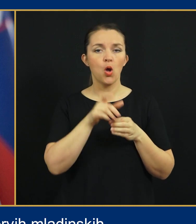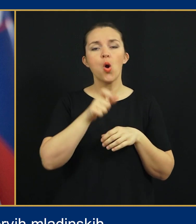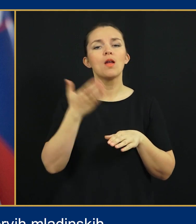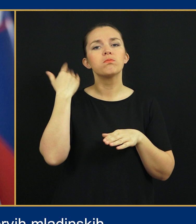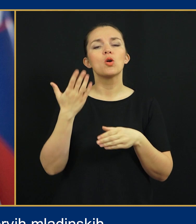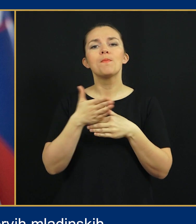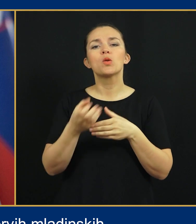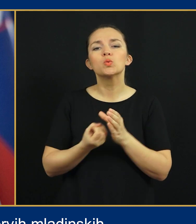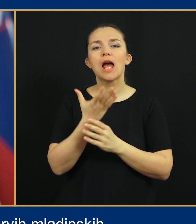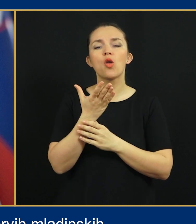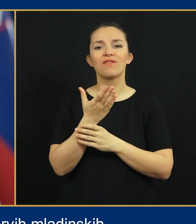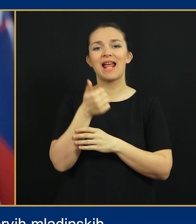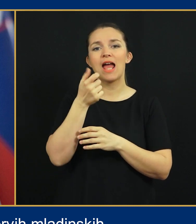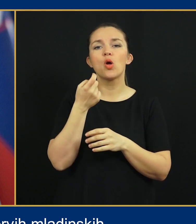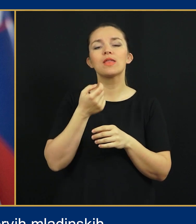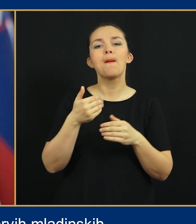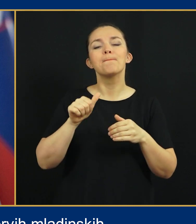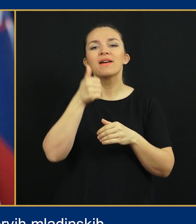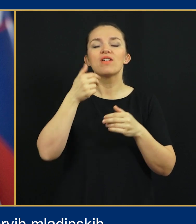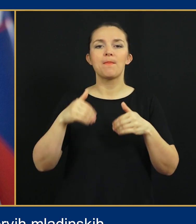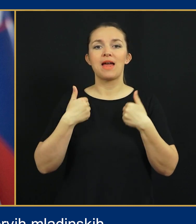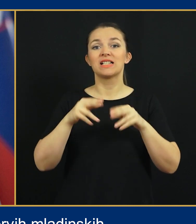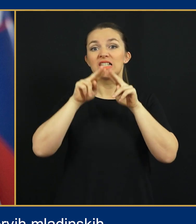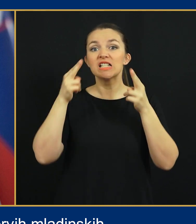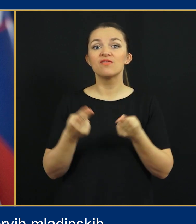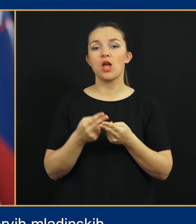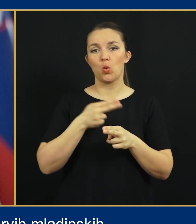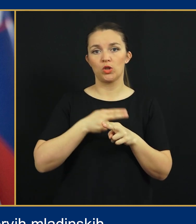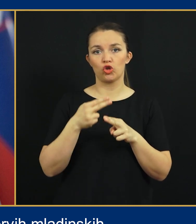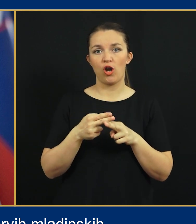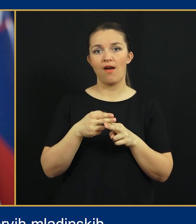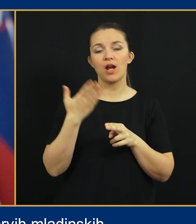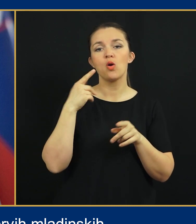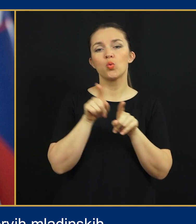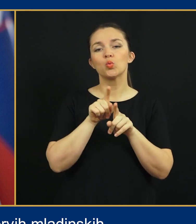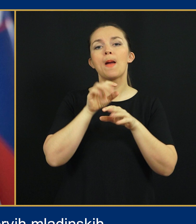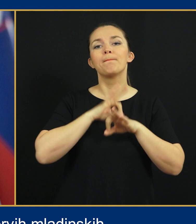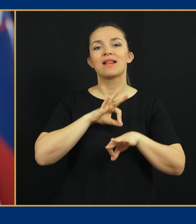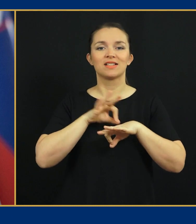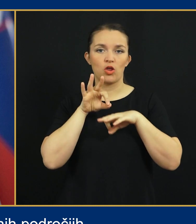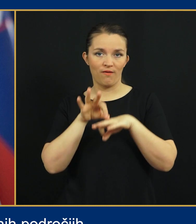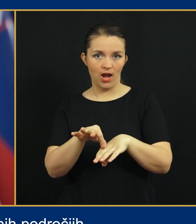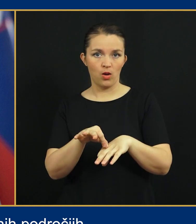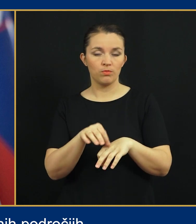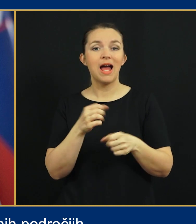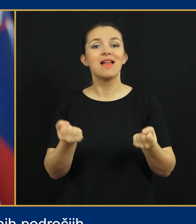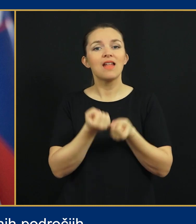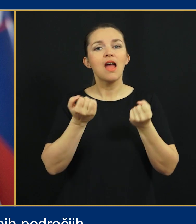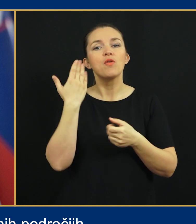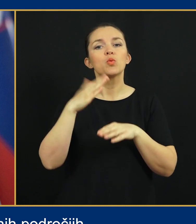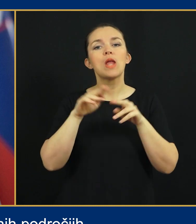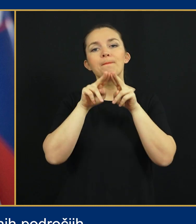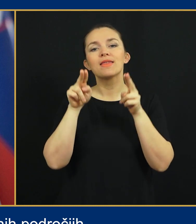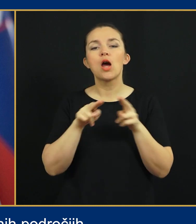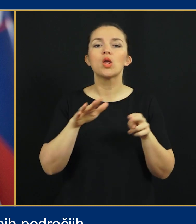med ustanovitelji enega prvih mladinskih svetov v državi, ki mu je tudi predsedoval. Dejaven je bil na